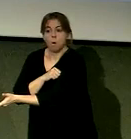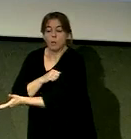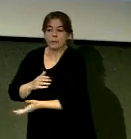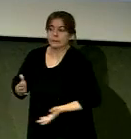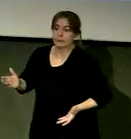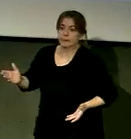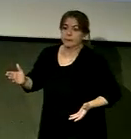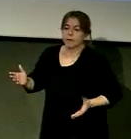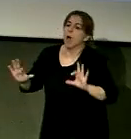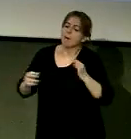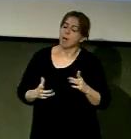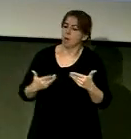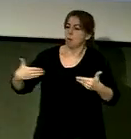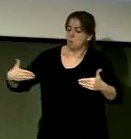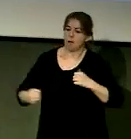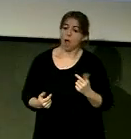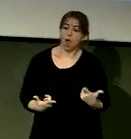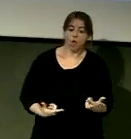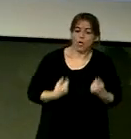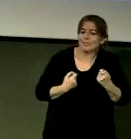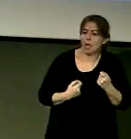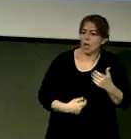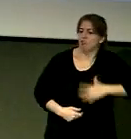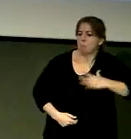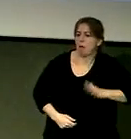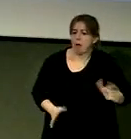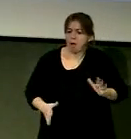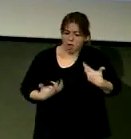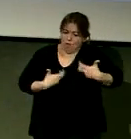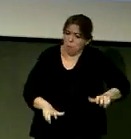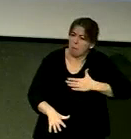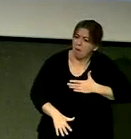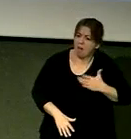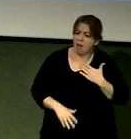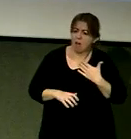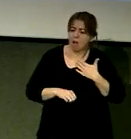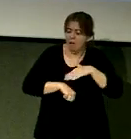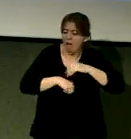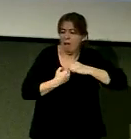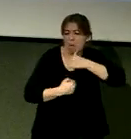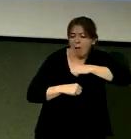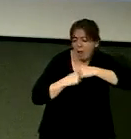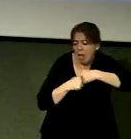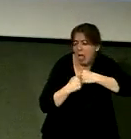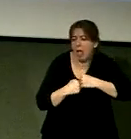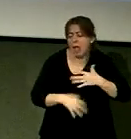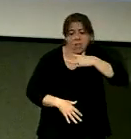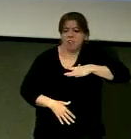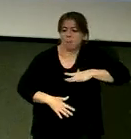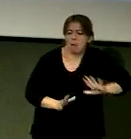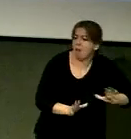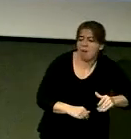cancer. Personne n'aime son diabète. Personne n'aime ses rhumatismes. Par contre, l'alcool, les